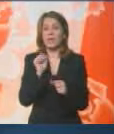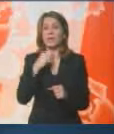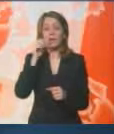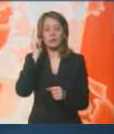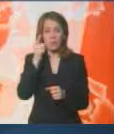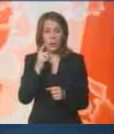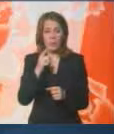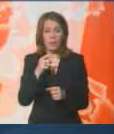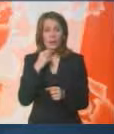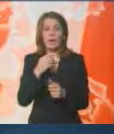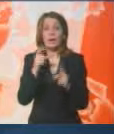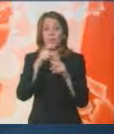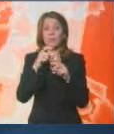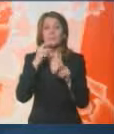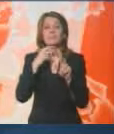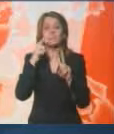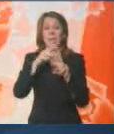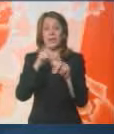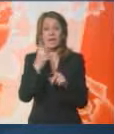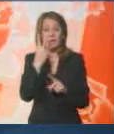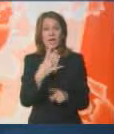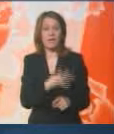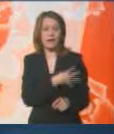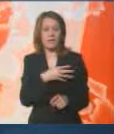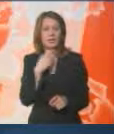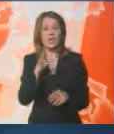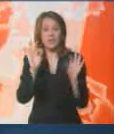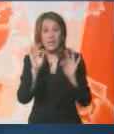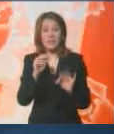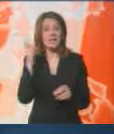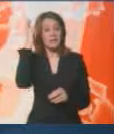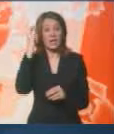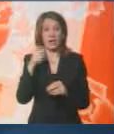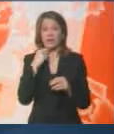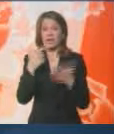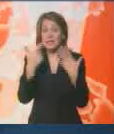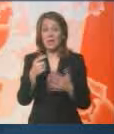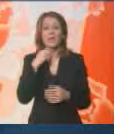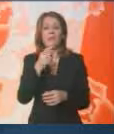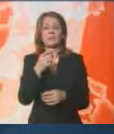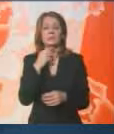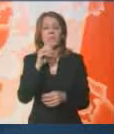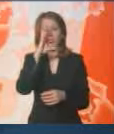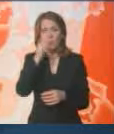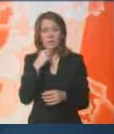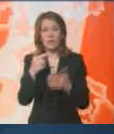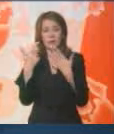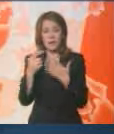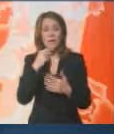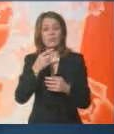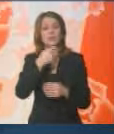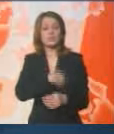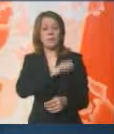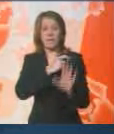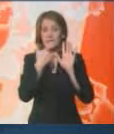da je PDV u Crnoj Gori 7%, u Hrvatskoj 10%, Bugarskoj 7%, Francuskoj 7%,